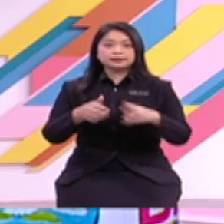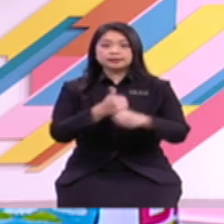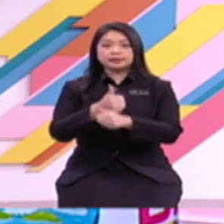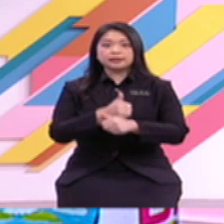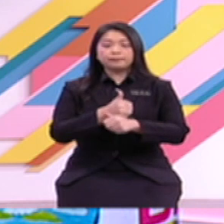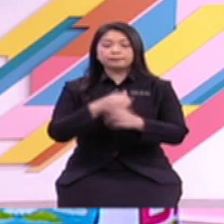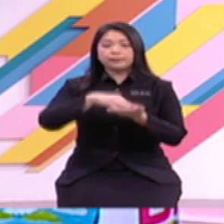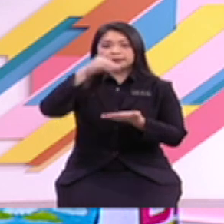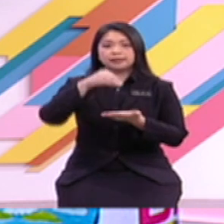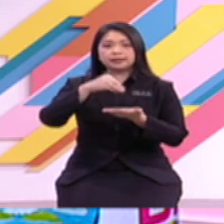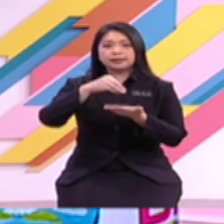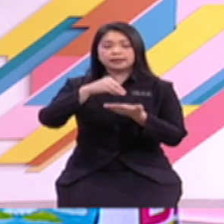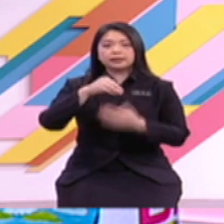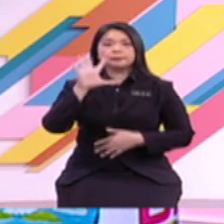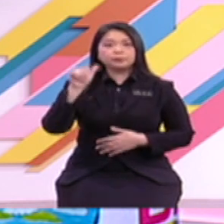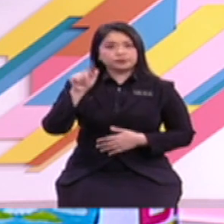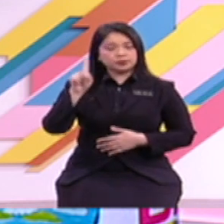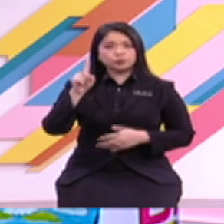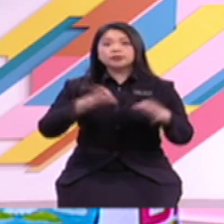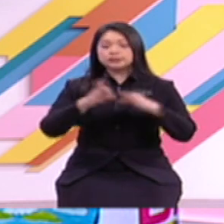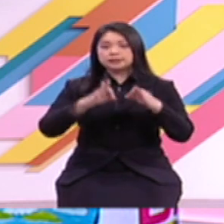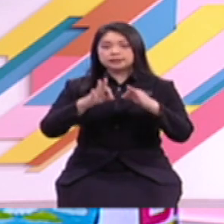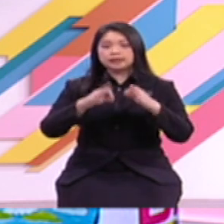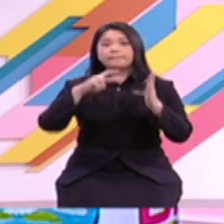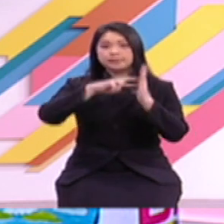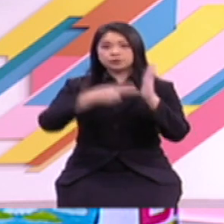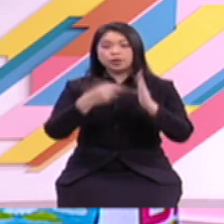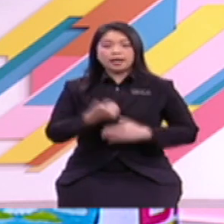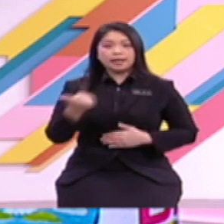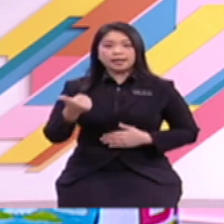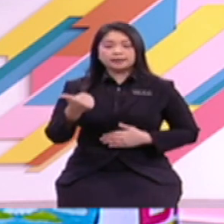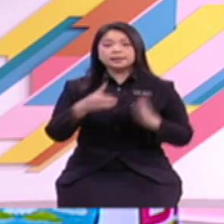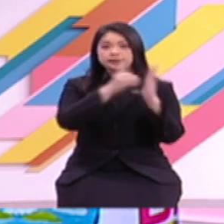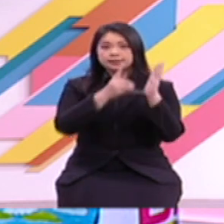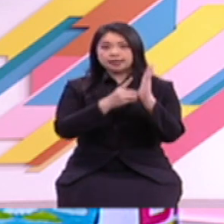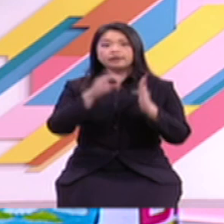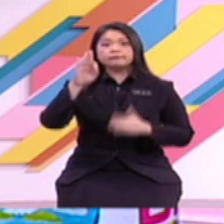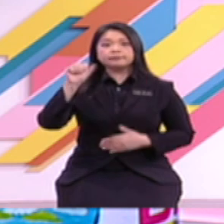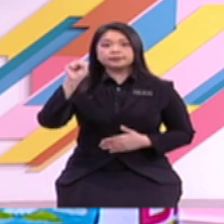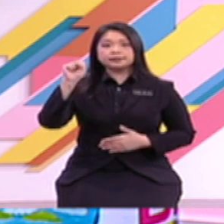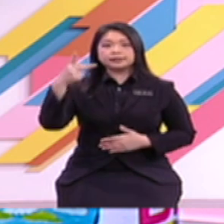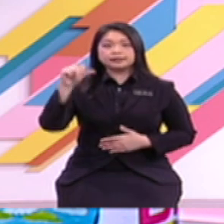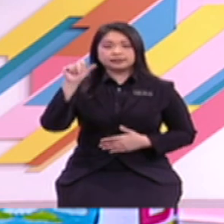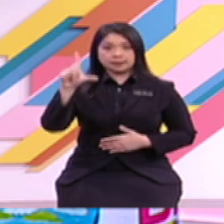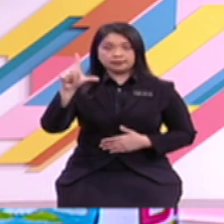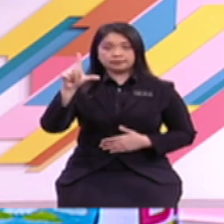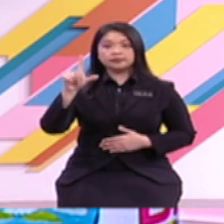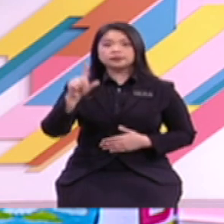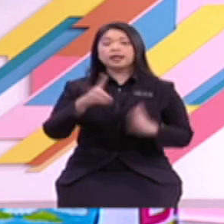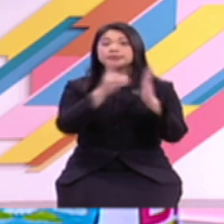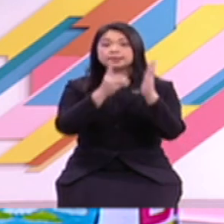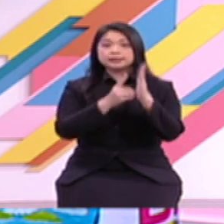bulan jika bukan satu menjelaskan maksud alat dasar fiskal menjelaskan maksud kalidasa